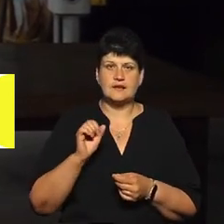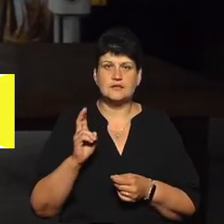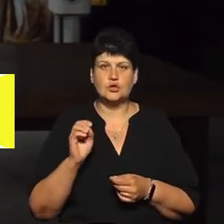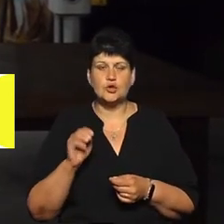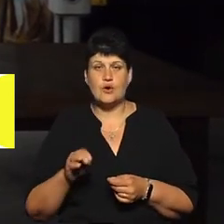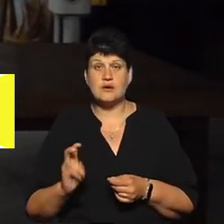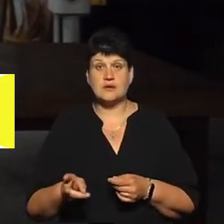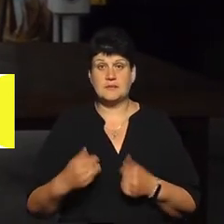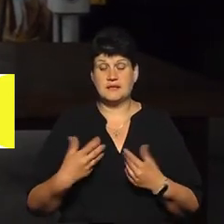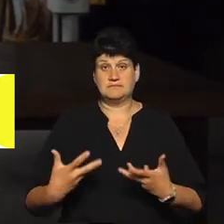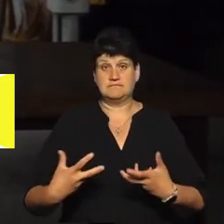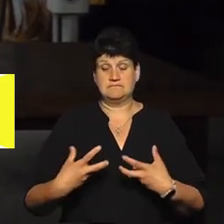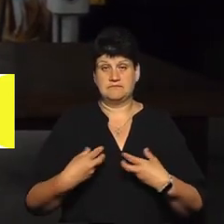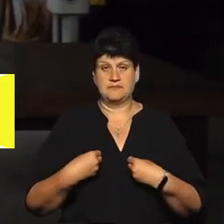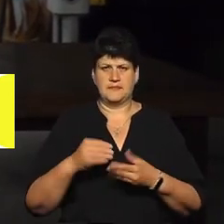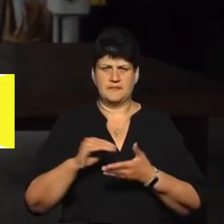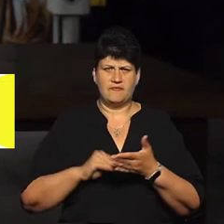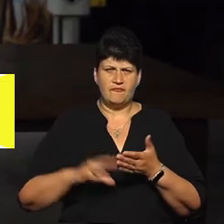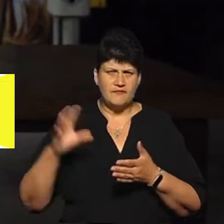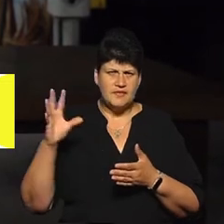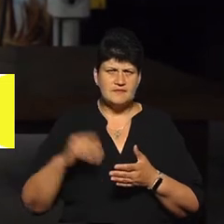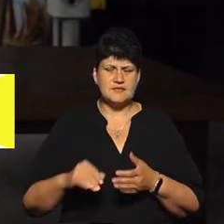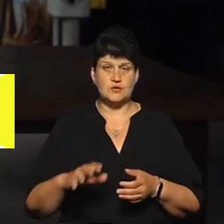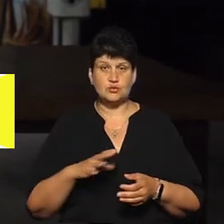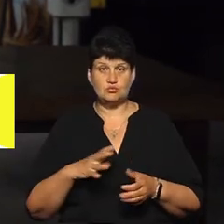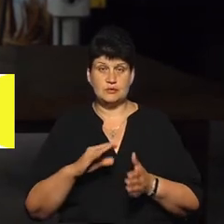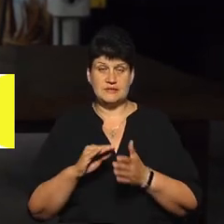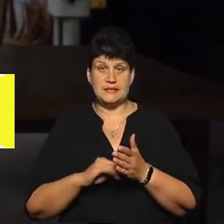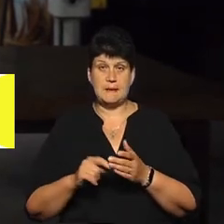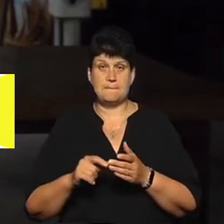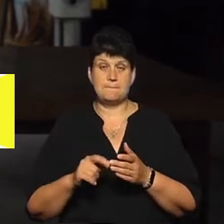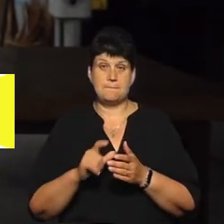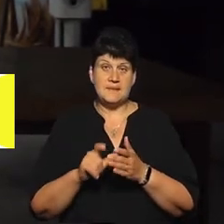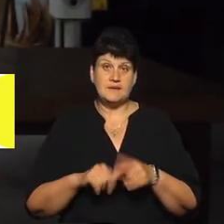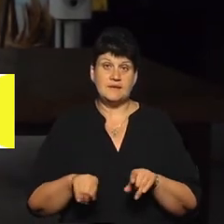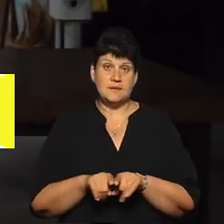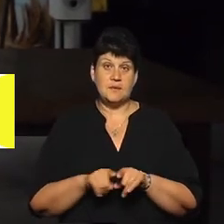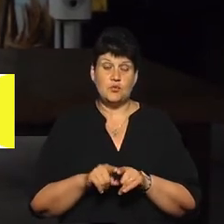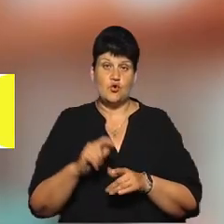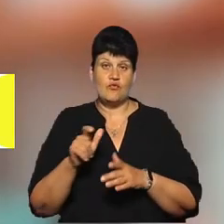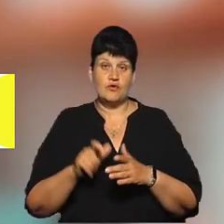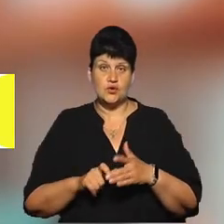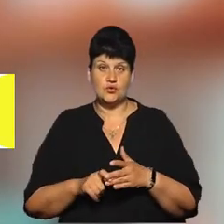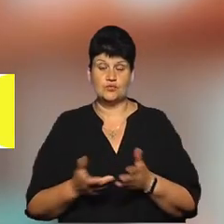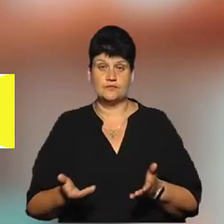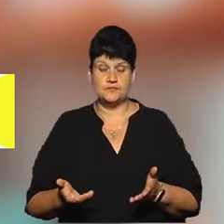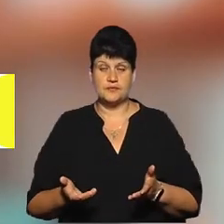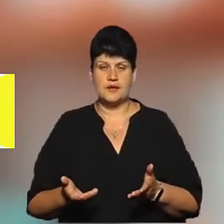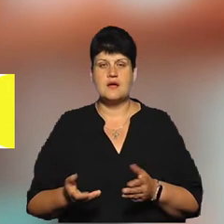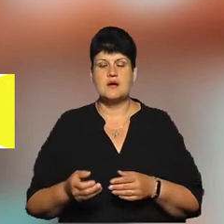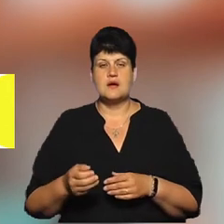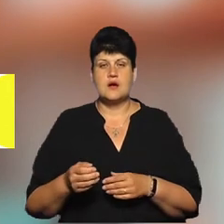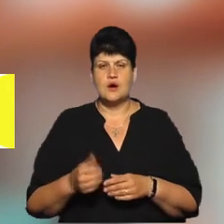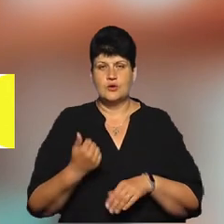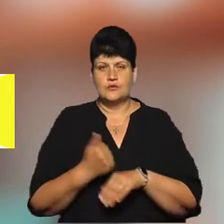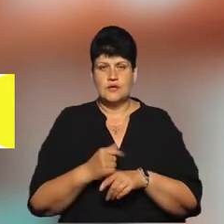І мене це надихнуло сісти, виписати всі меми, які були, і написати пісню, наче про війну, але наче й не сумну. Основні музичні